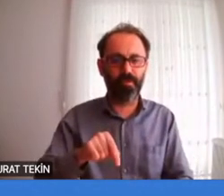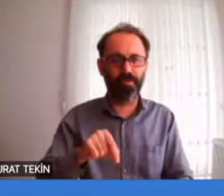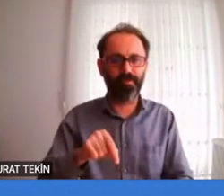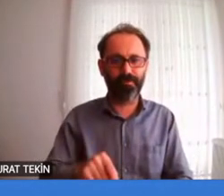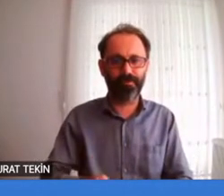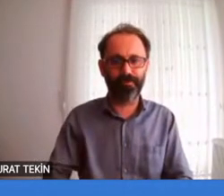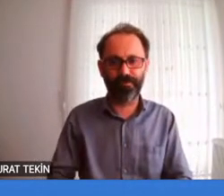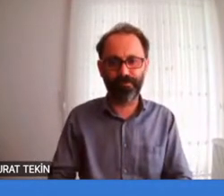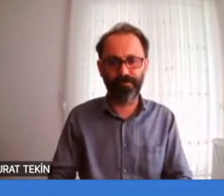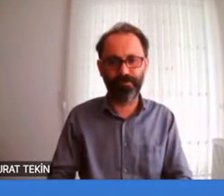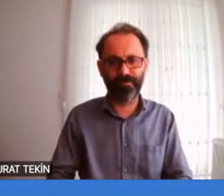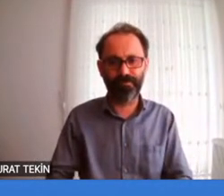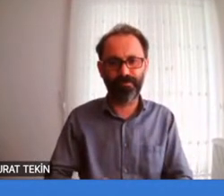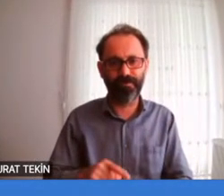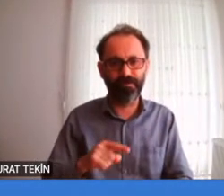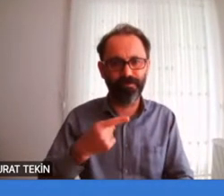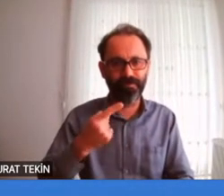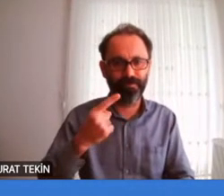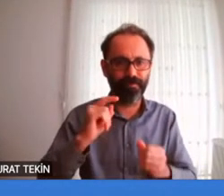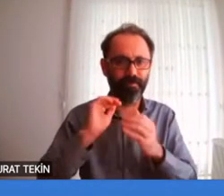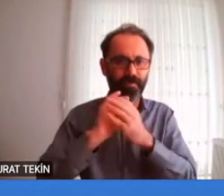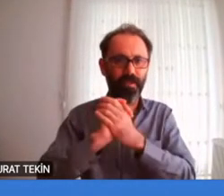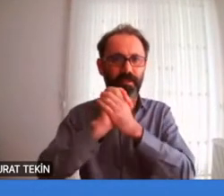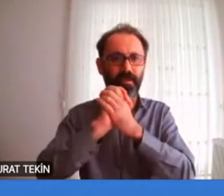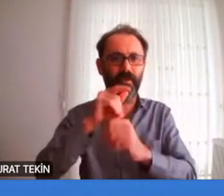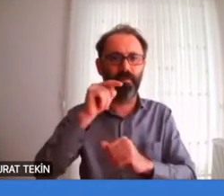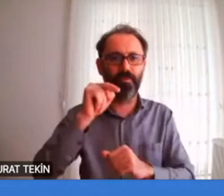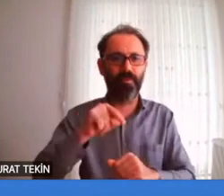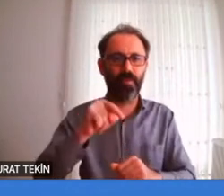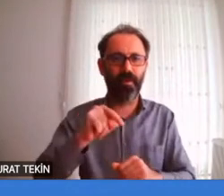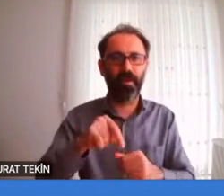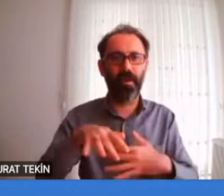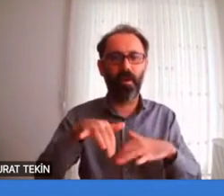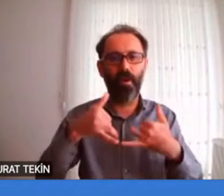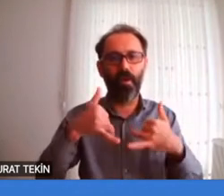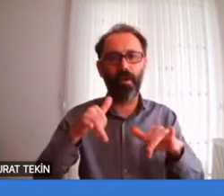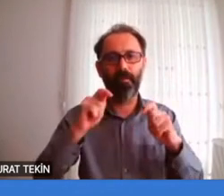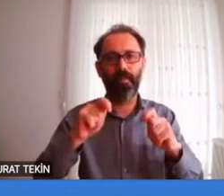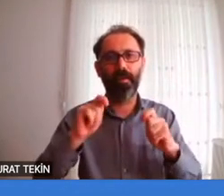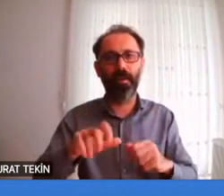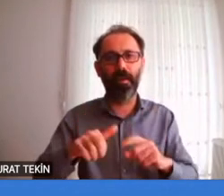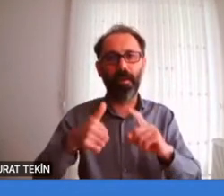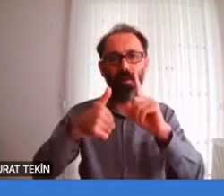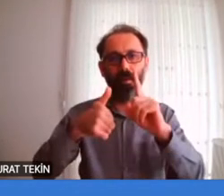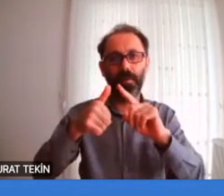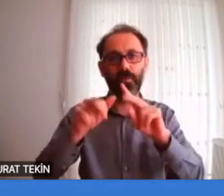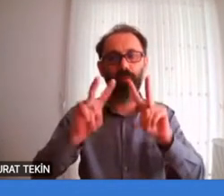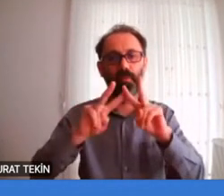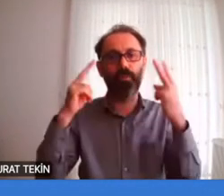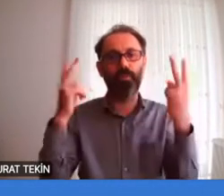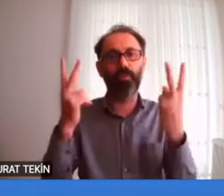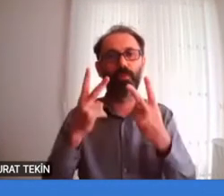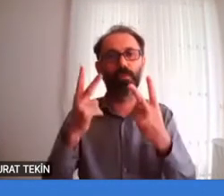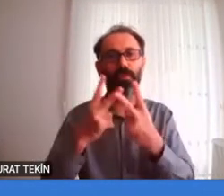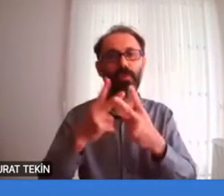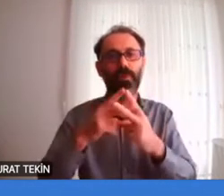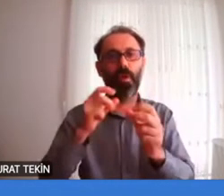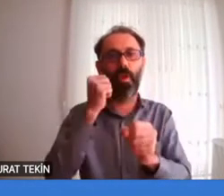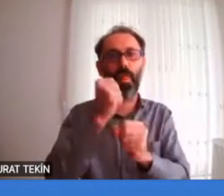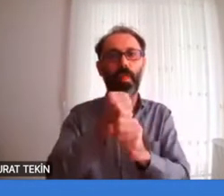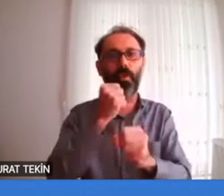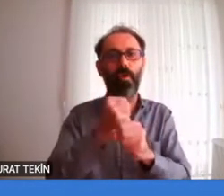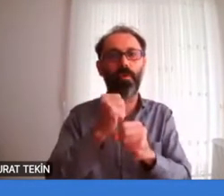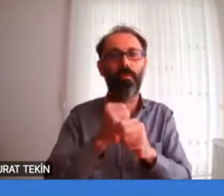Oyunların hepsinde ve diğer şampiyonalarda da oynanıyor. İlk Dünya Golbol Şampiyonası 1978 yılında